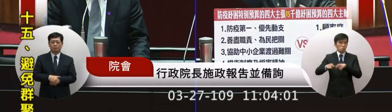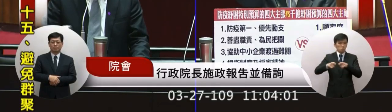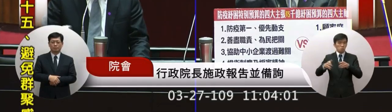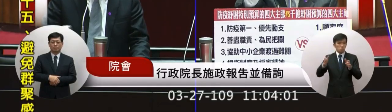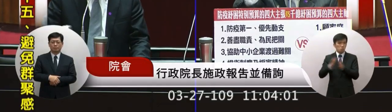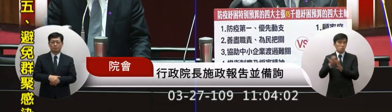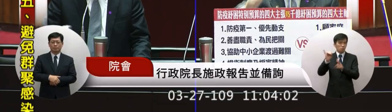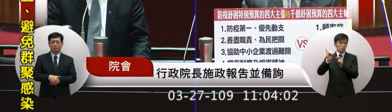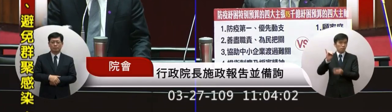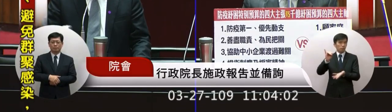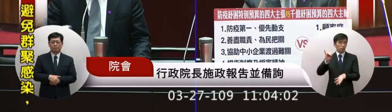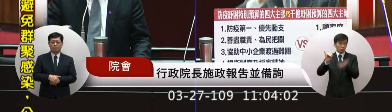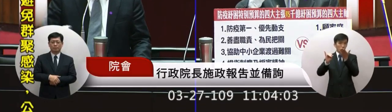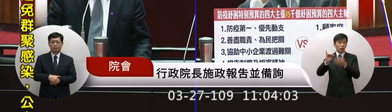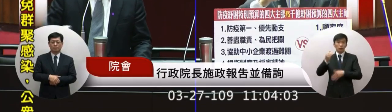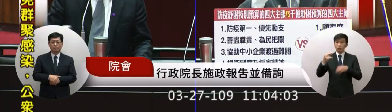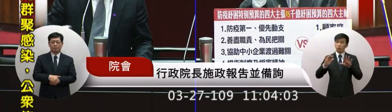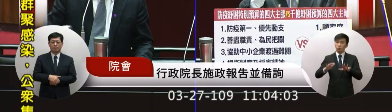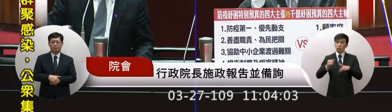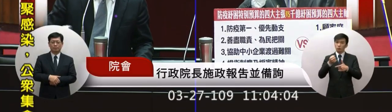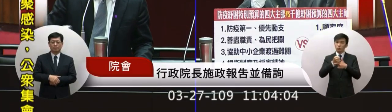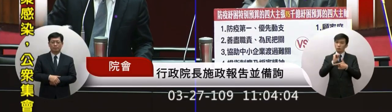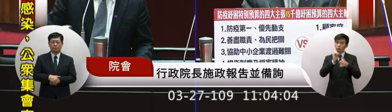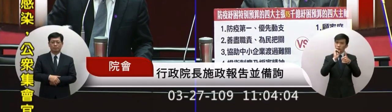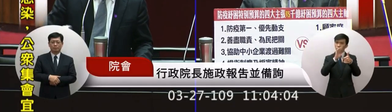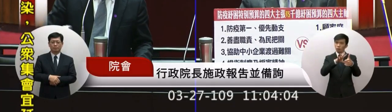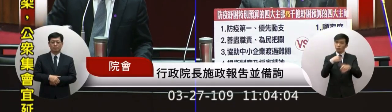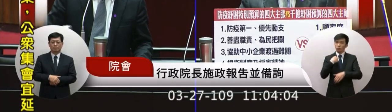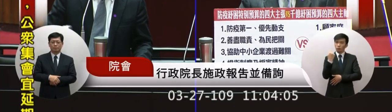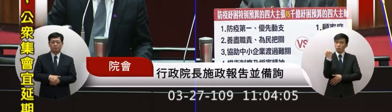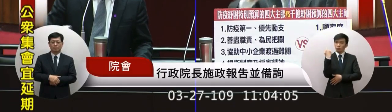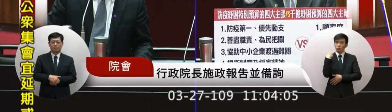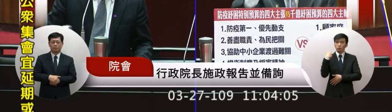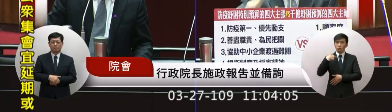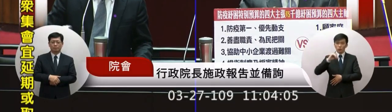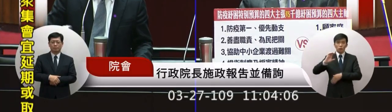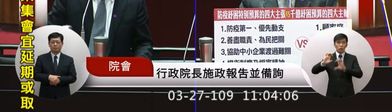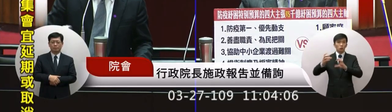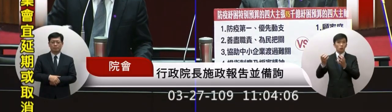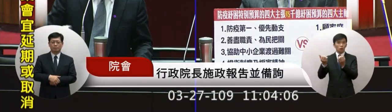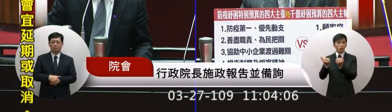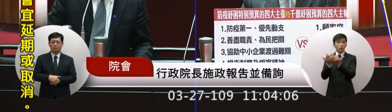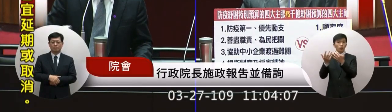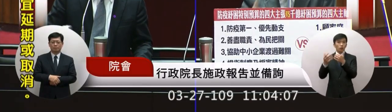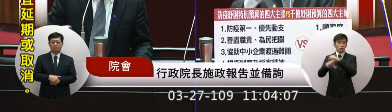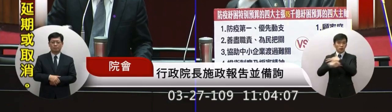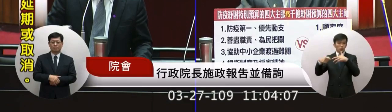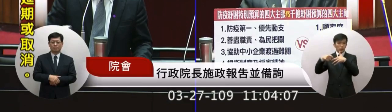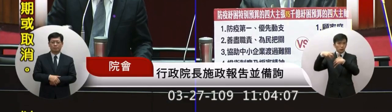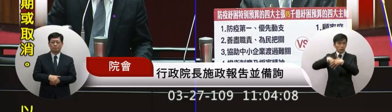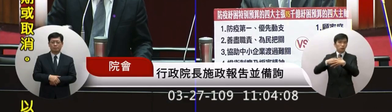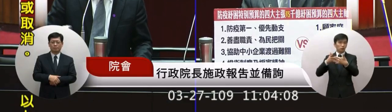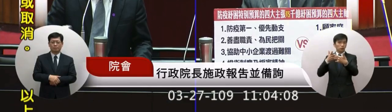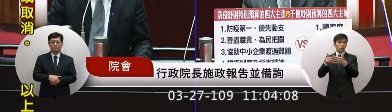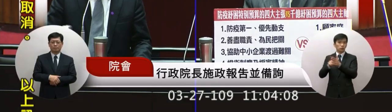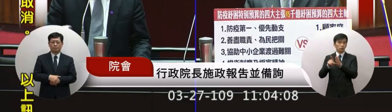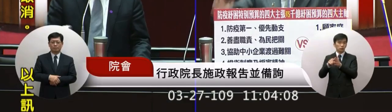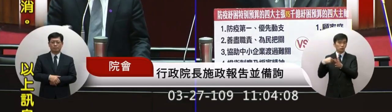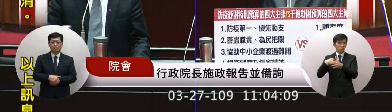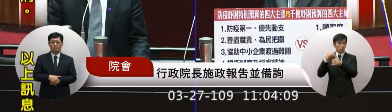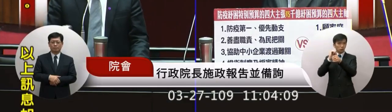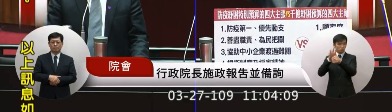但是我要今日要来建议的是一点，我昨天在国花，就是我们国花基金里面咨询的时候，我提